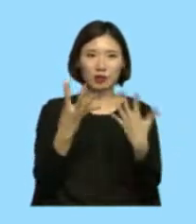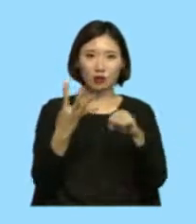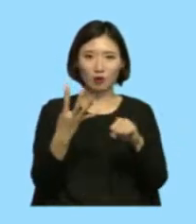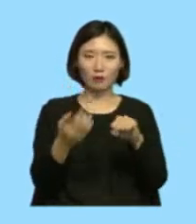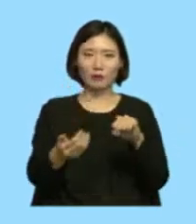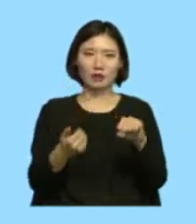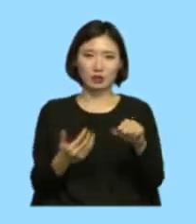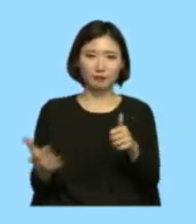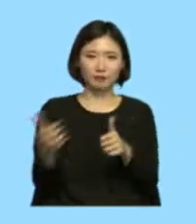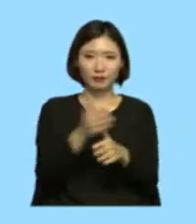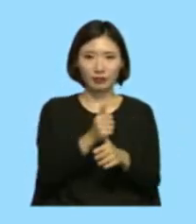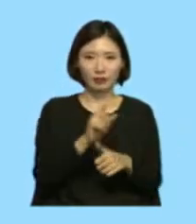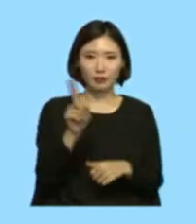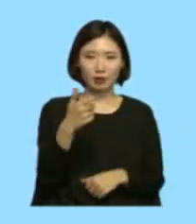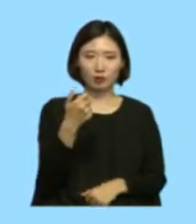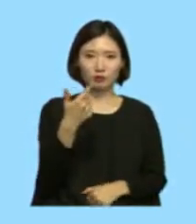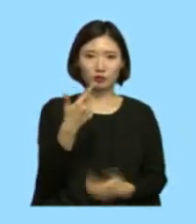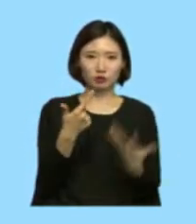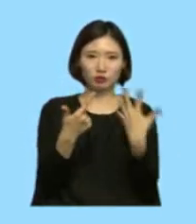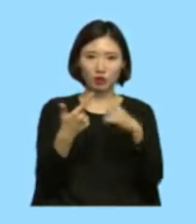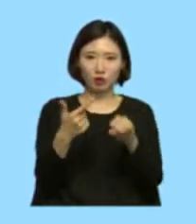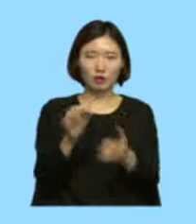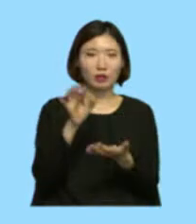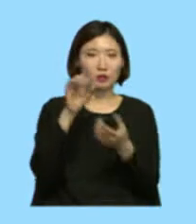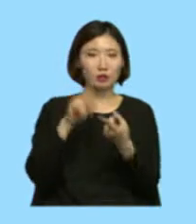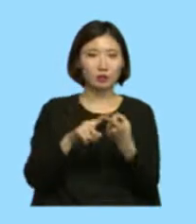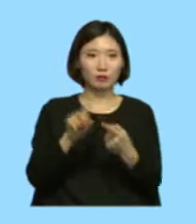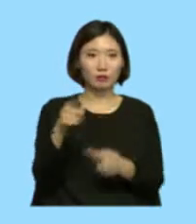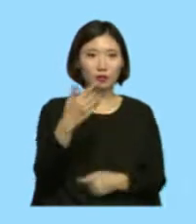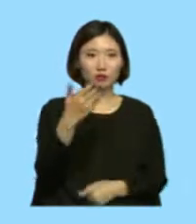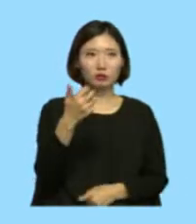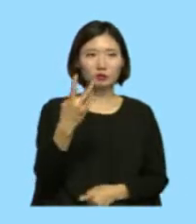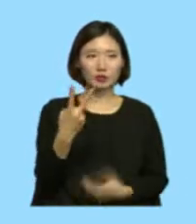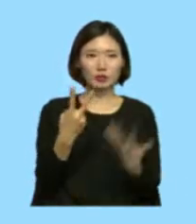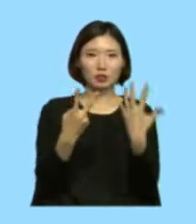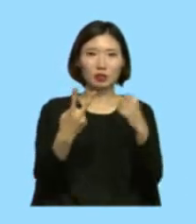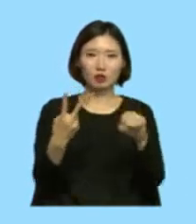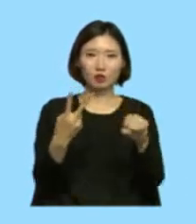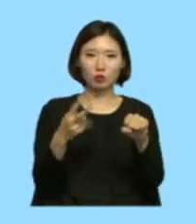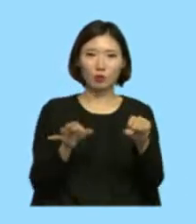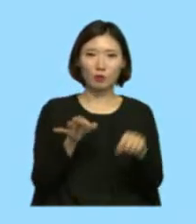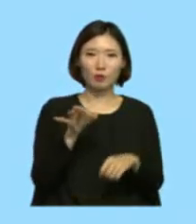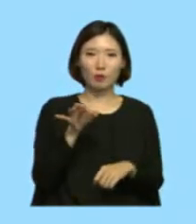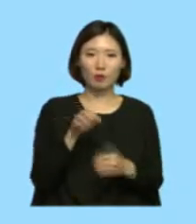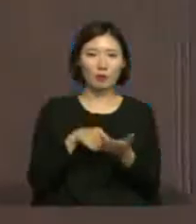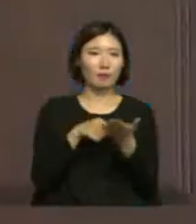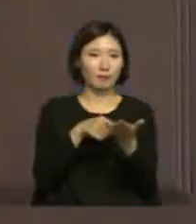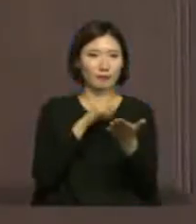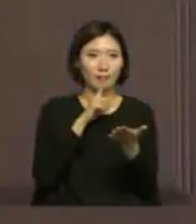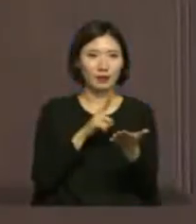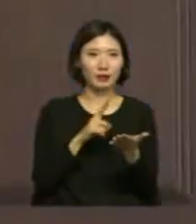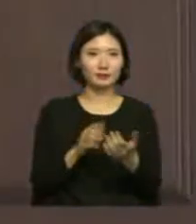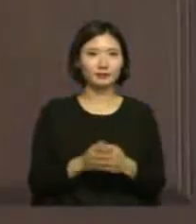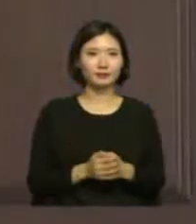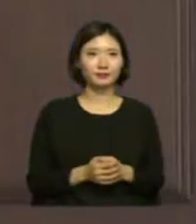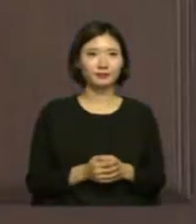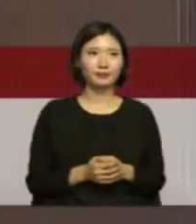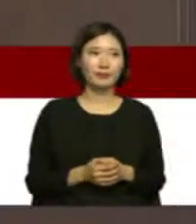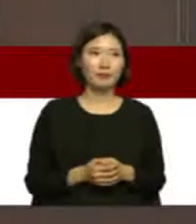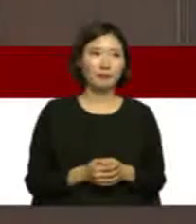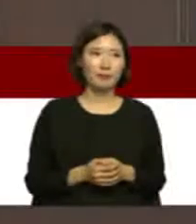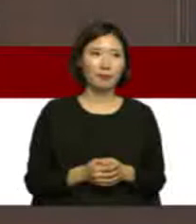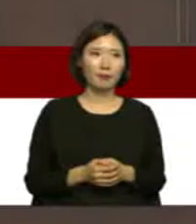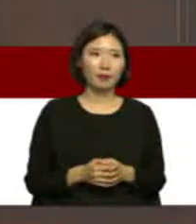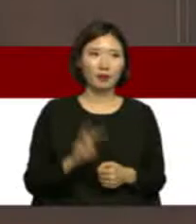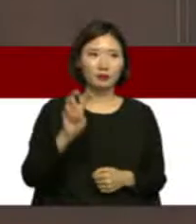당초 배구 16억 원이 어떤 예산이 190 2억원으로 제출 됐다는 겁니다 펄 5v 를 은